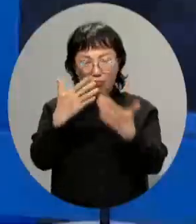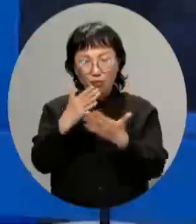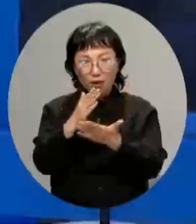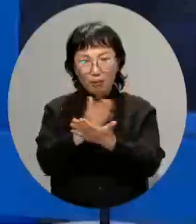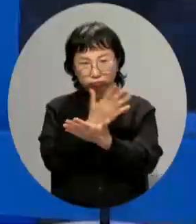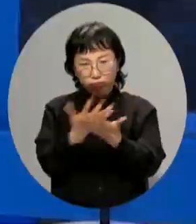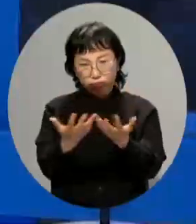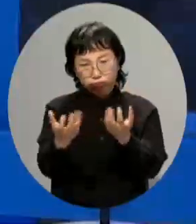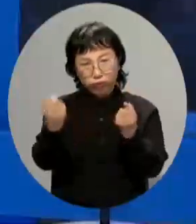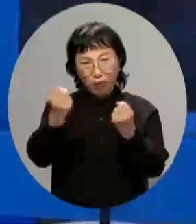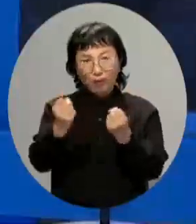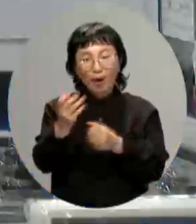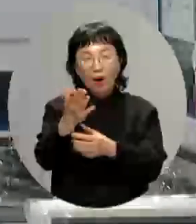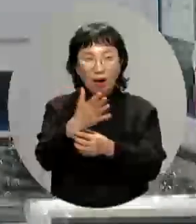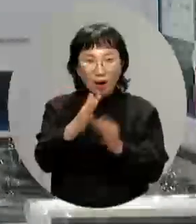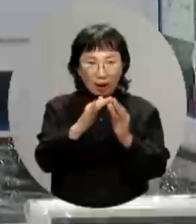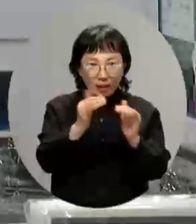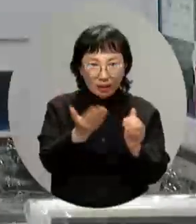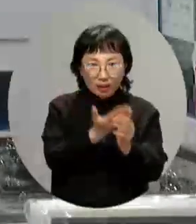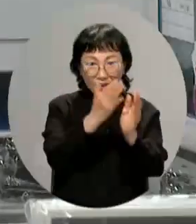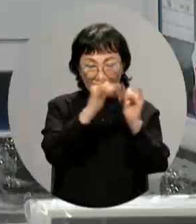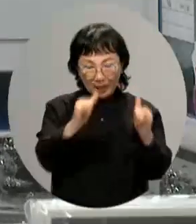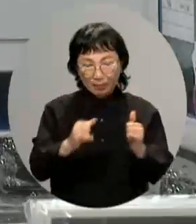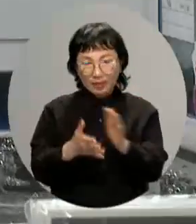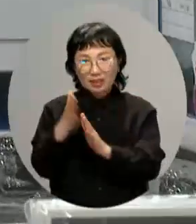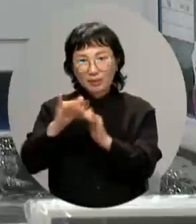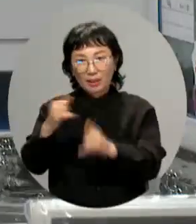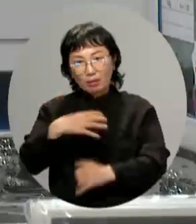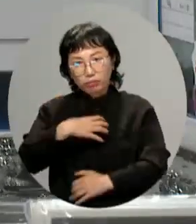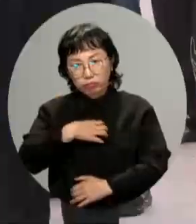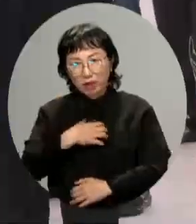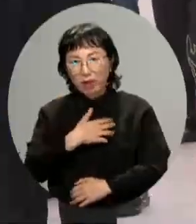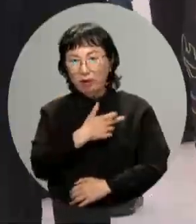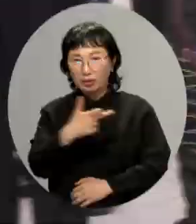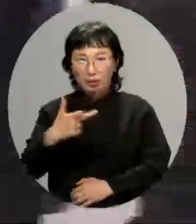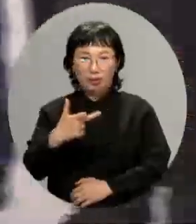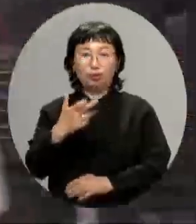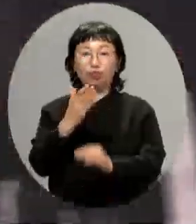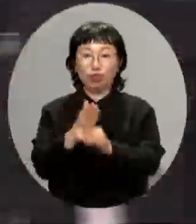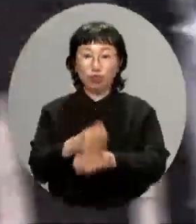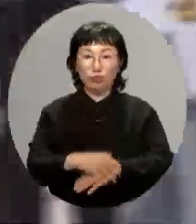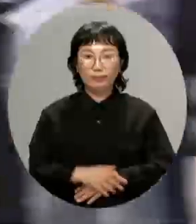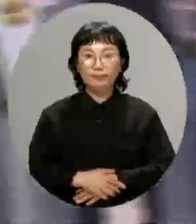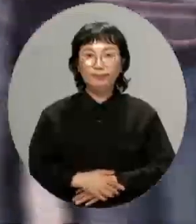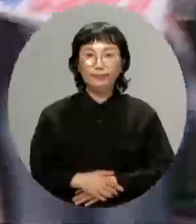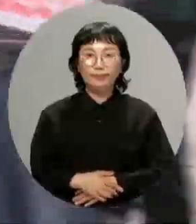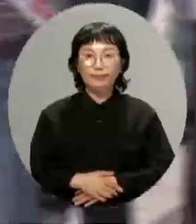나뉘면서 어민과 시민들의 불안감만 커지고 있습니다. MBC 뉴스 강동엽입니다.